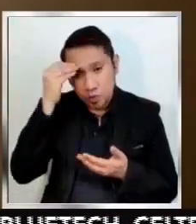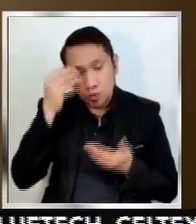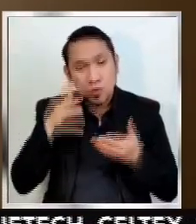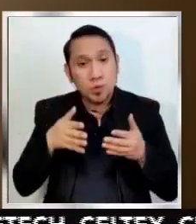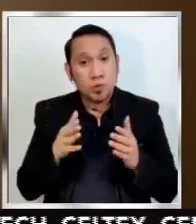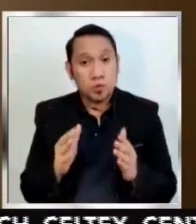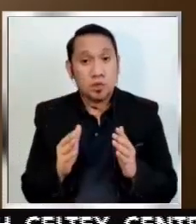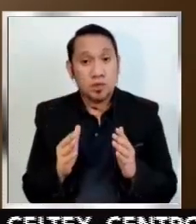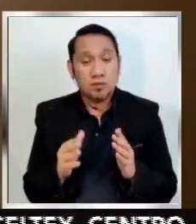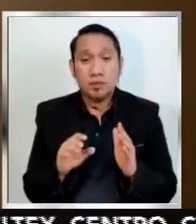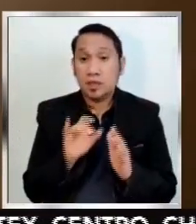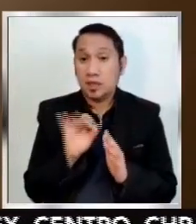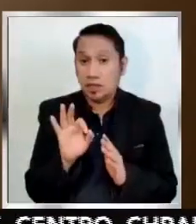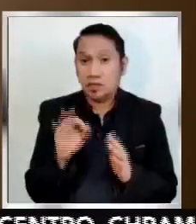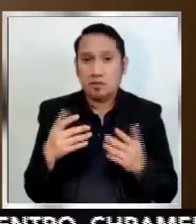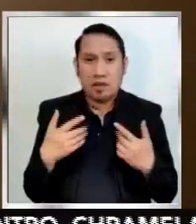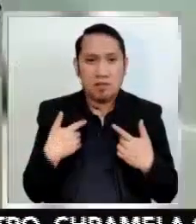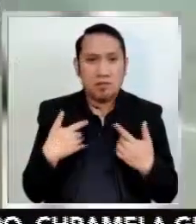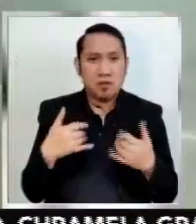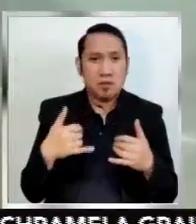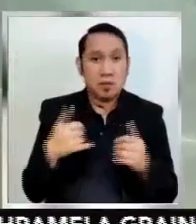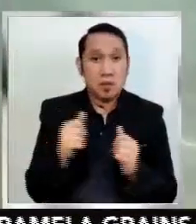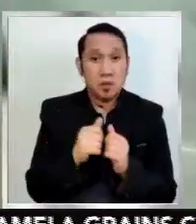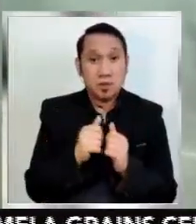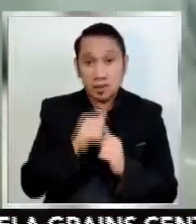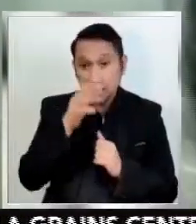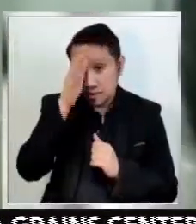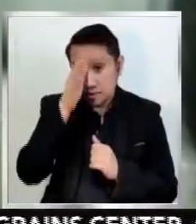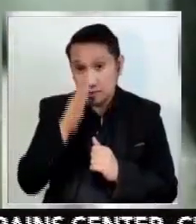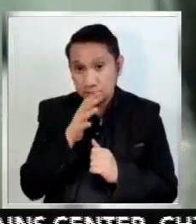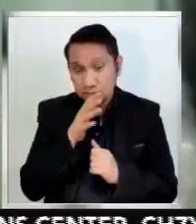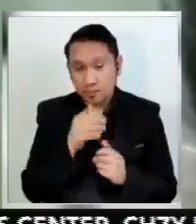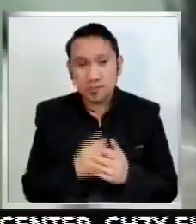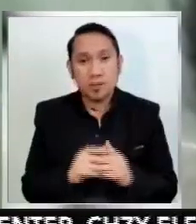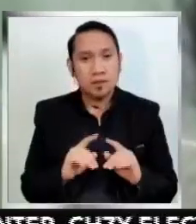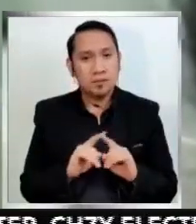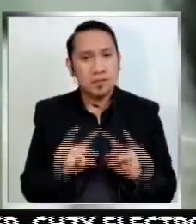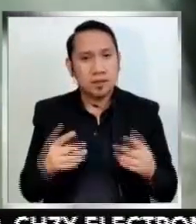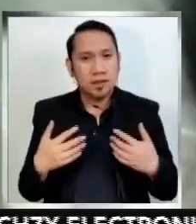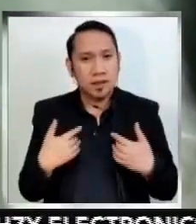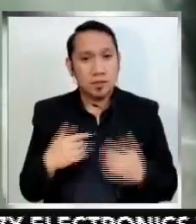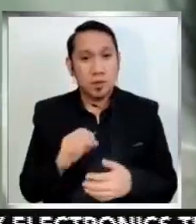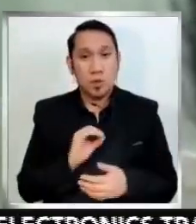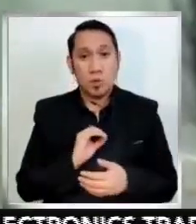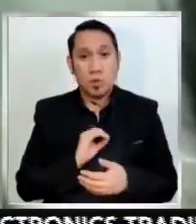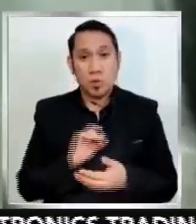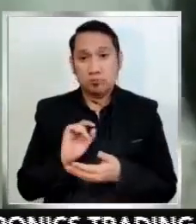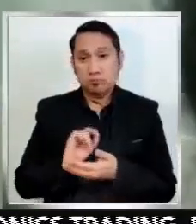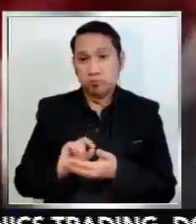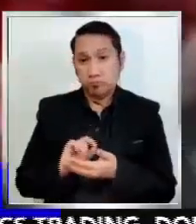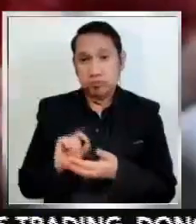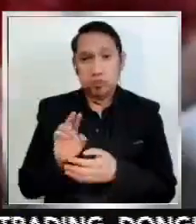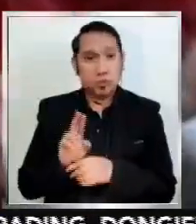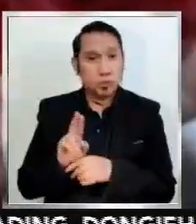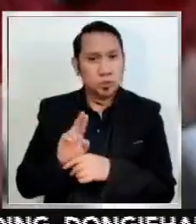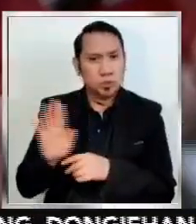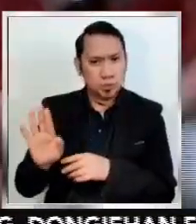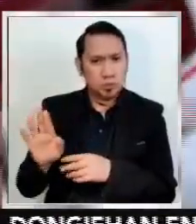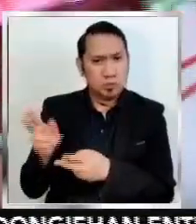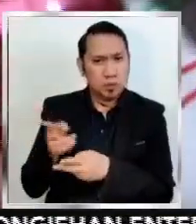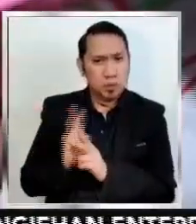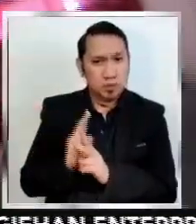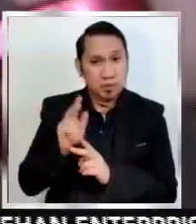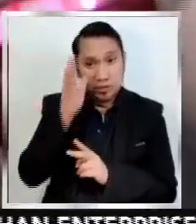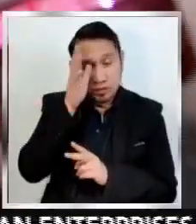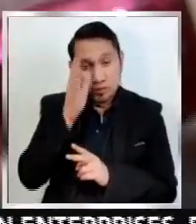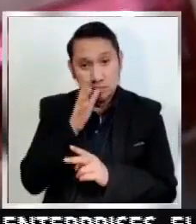talagang makikipaglaro yung magulang. Pero may sarili mang account o nakikigamit lang sa magulang. Ang paalala